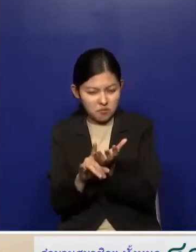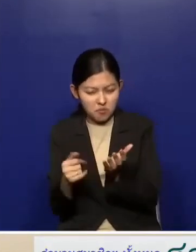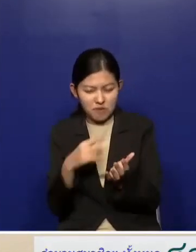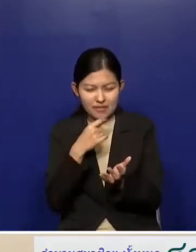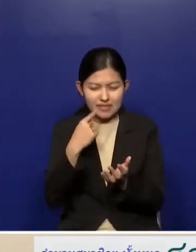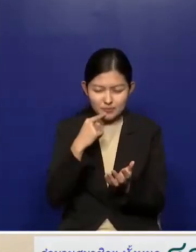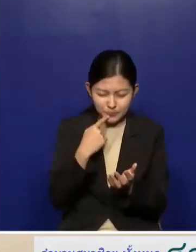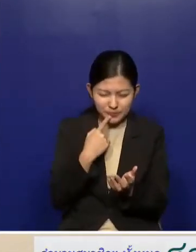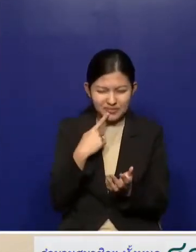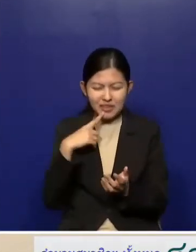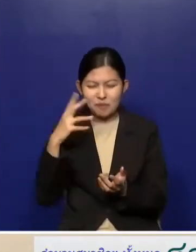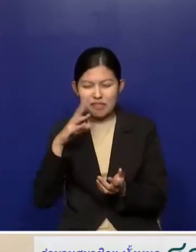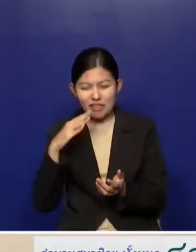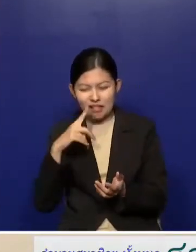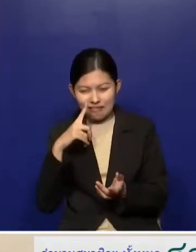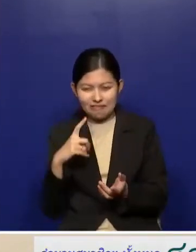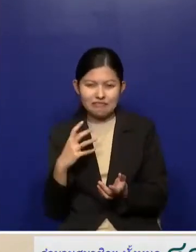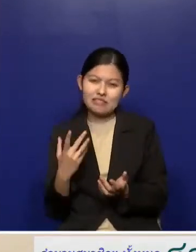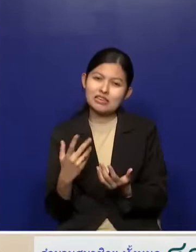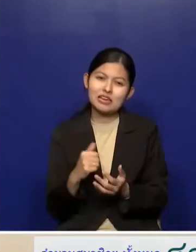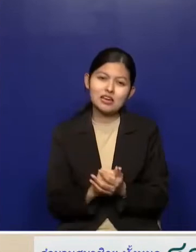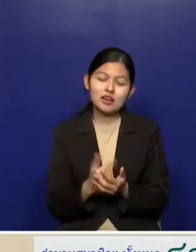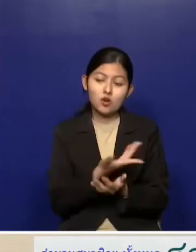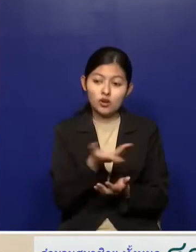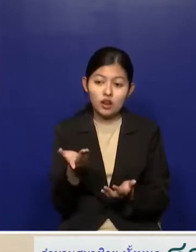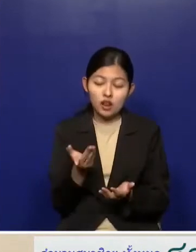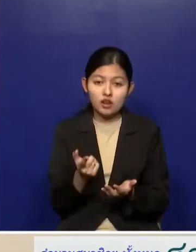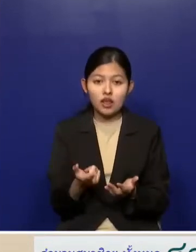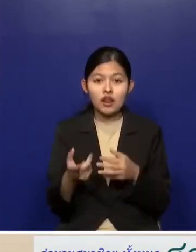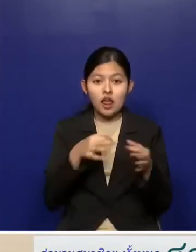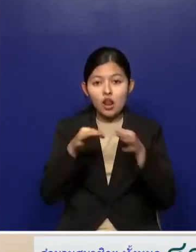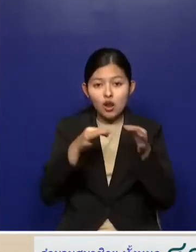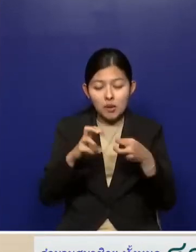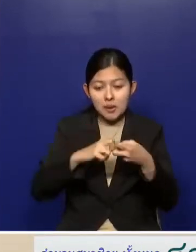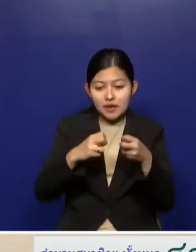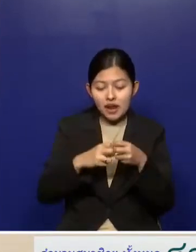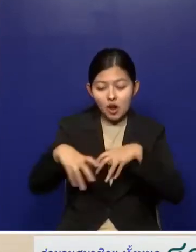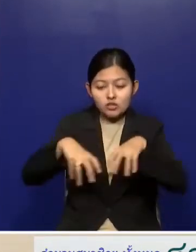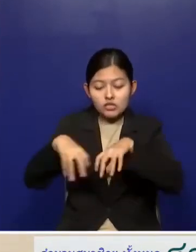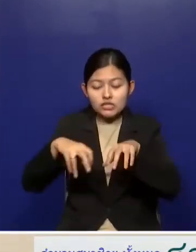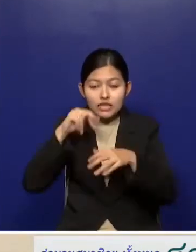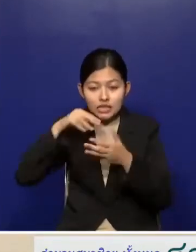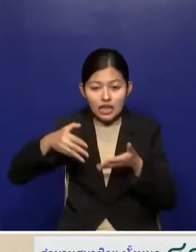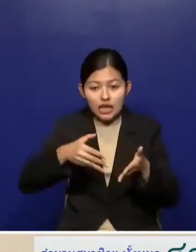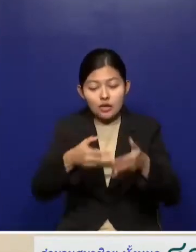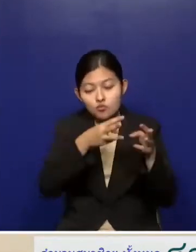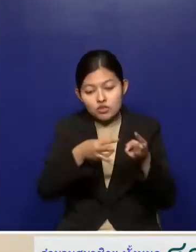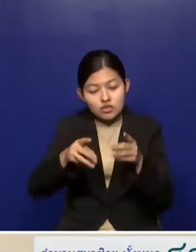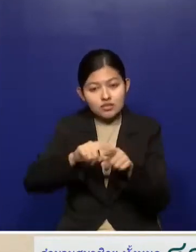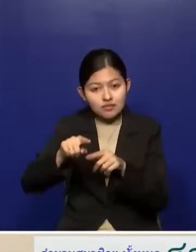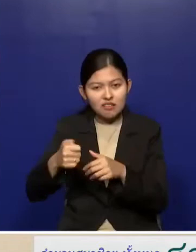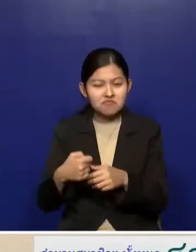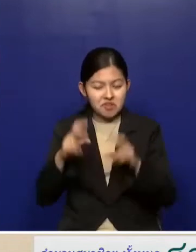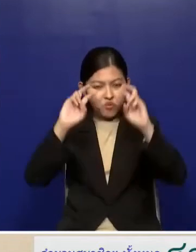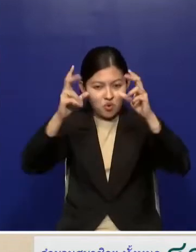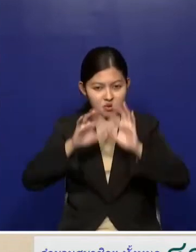เสียซึหายๆท่านยังได้กรุณาอภิปราย ในปา็นของปญหาการบริหารจัดการน้ำซึเป็นเรื่องใหญ่ที่